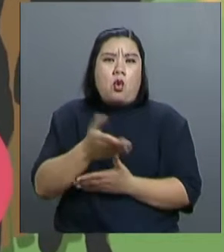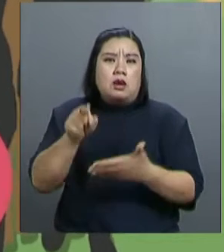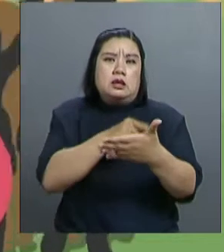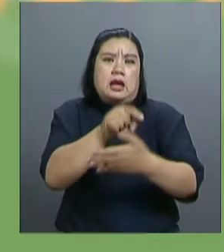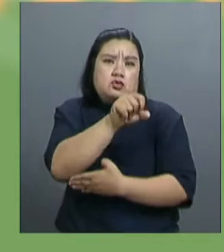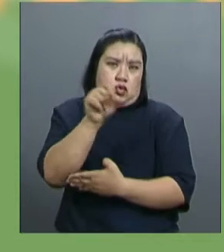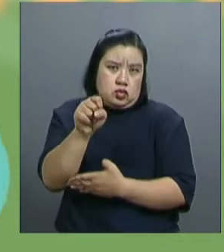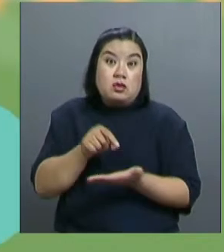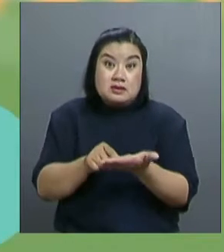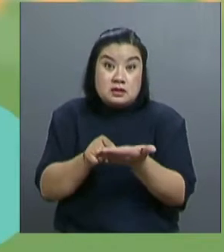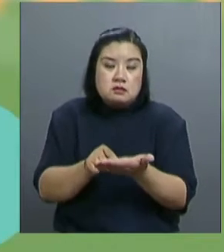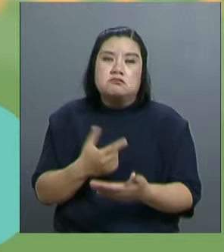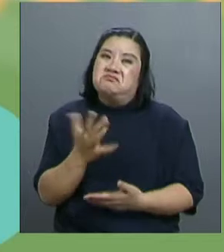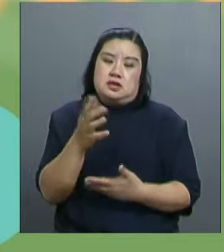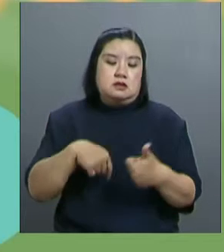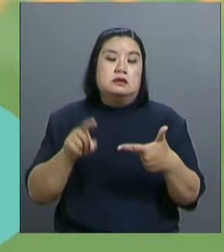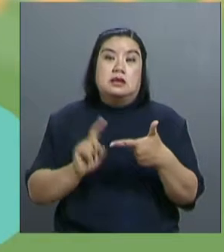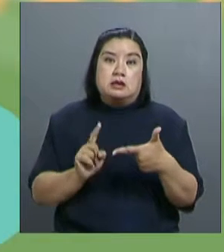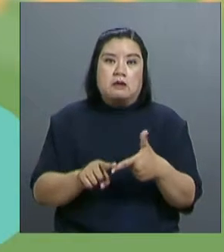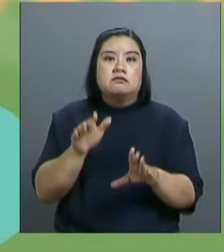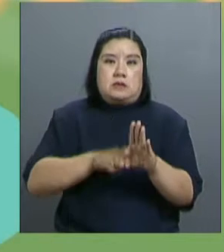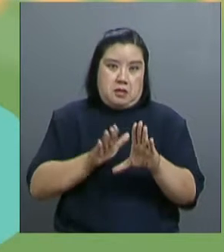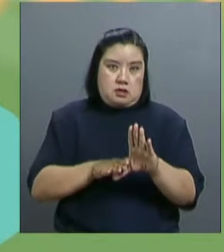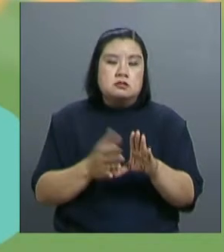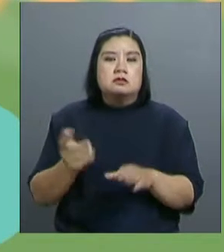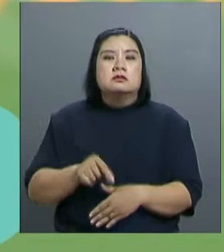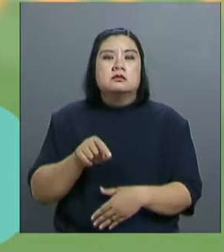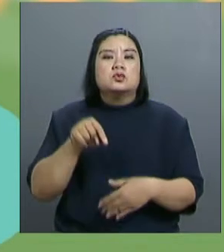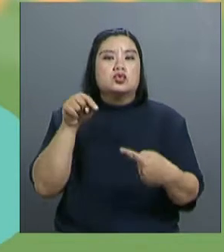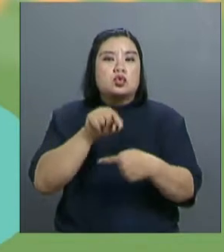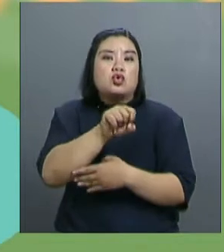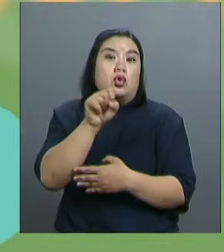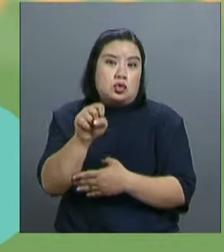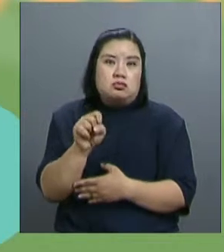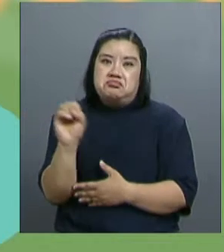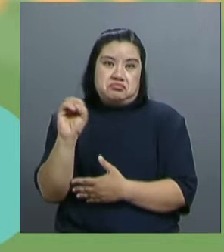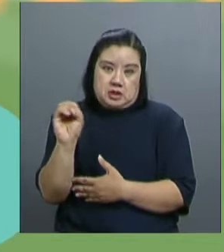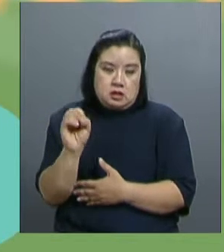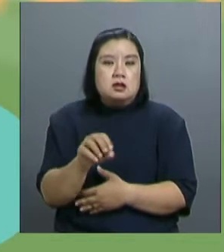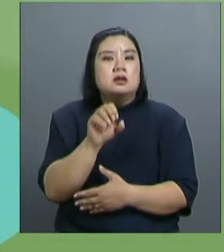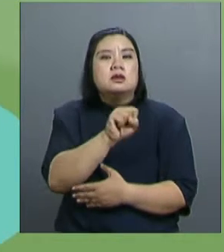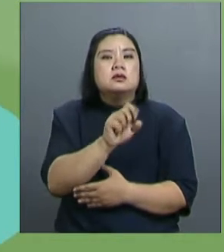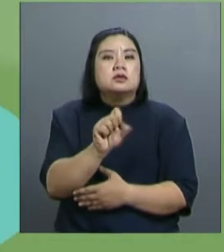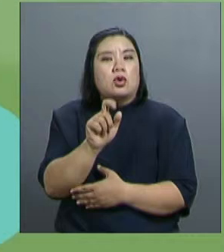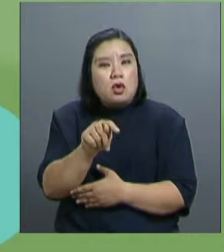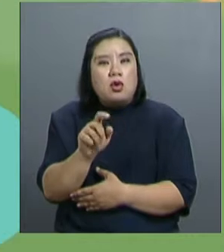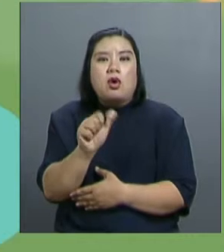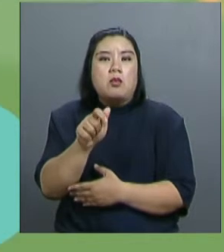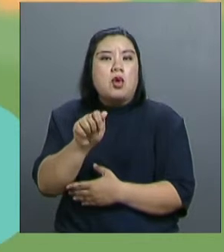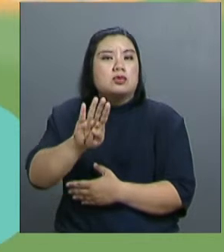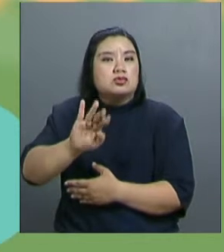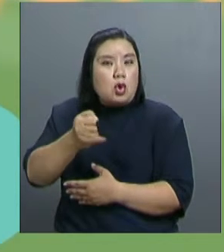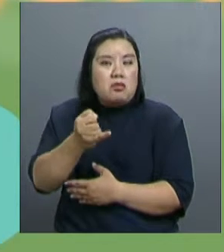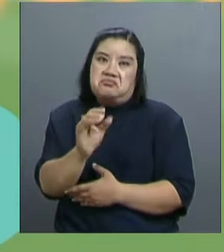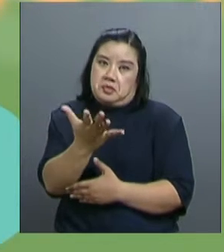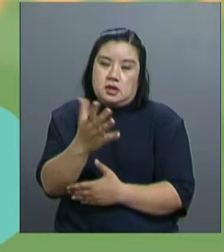าผู้แทนราษฎร 2. เสียสิทธิ์สมัครรับเลือกตั้งเป็นสมาชิกสภาผู้แทนราษฎรหรือสมาชิกสภาท้องถิ่นหรือผู้บริหารท้องถิ่น